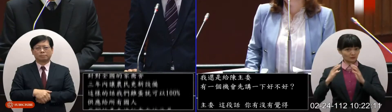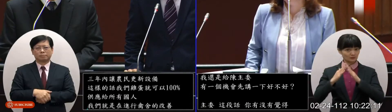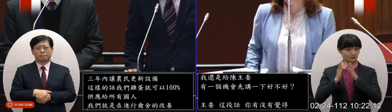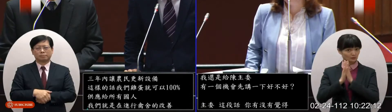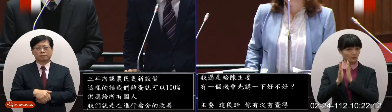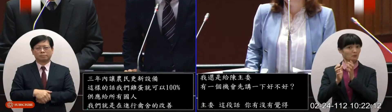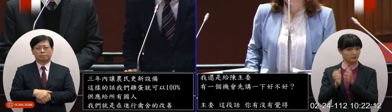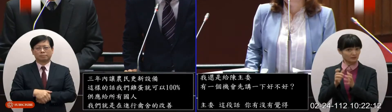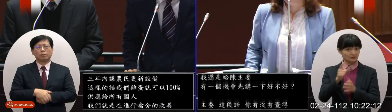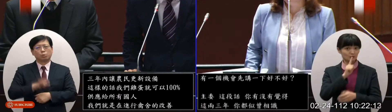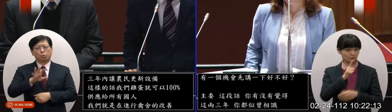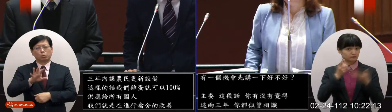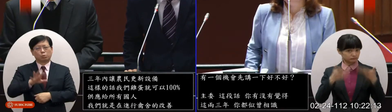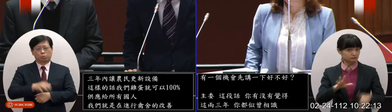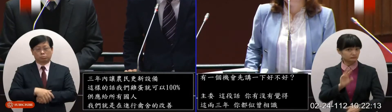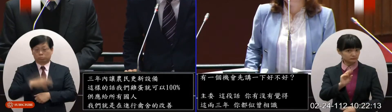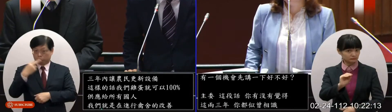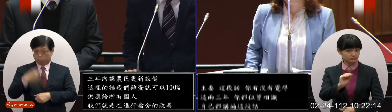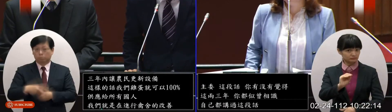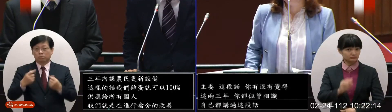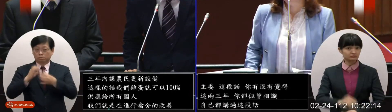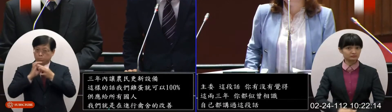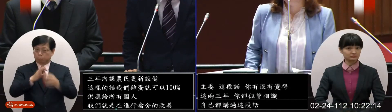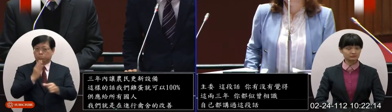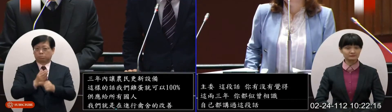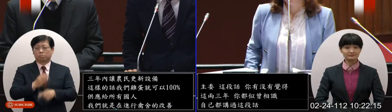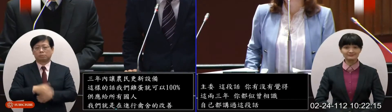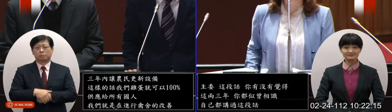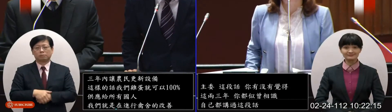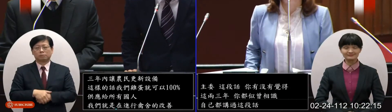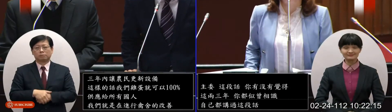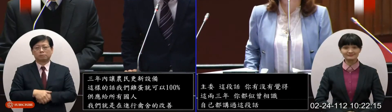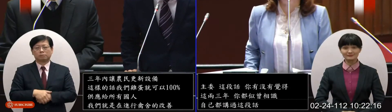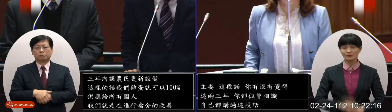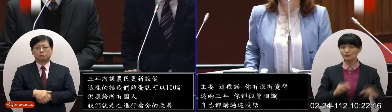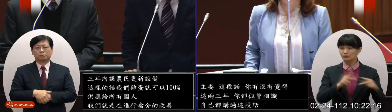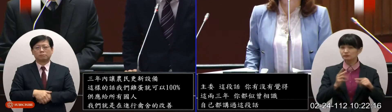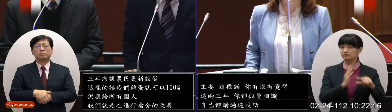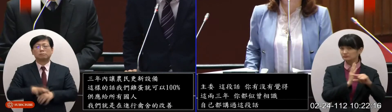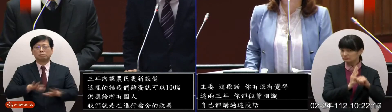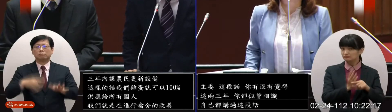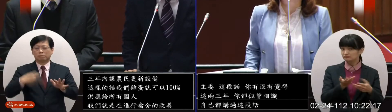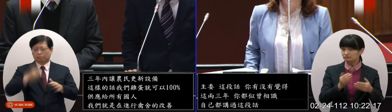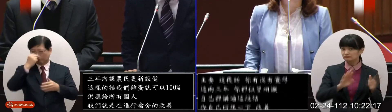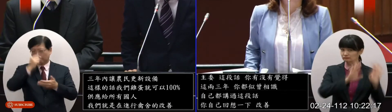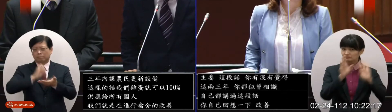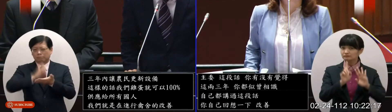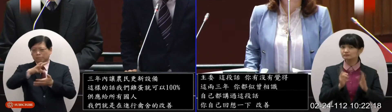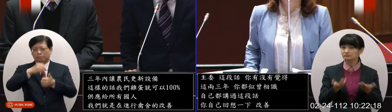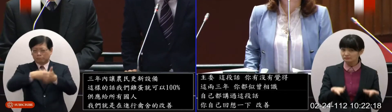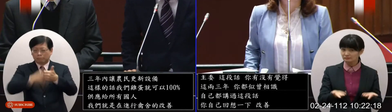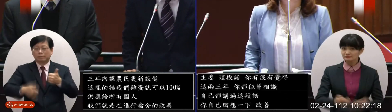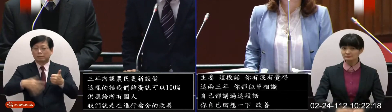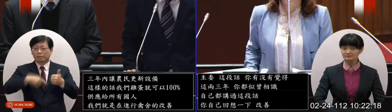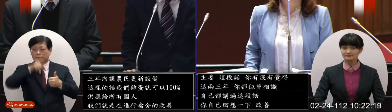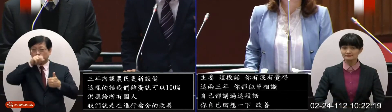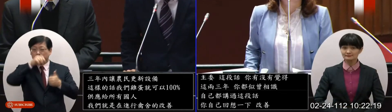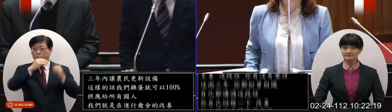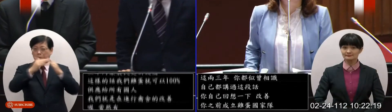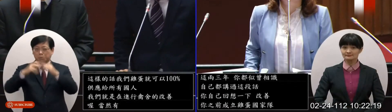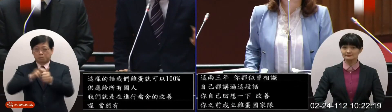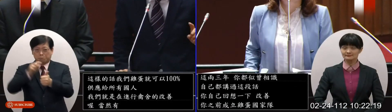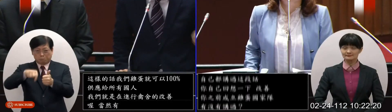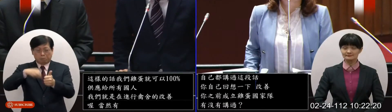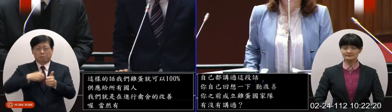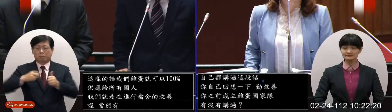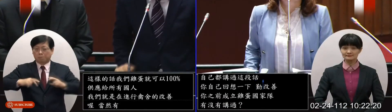没有说过？ 哦，当然有，而且也在进行当中。 进行当中的状况是怎么样？也特别 跟委员报告，这个禽舍的改善牵